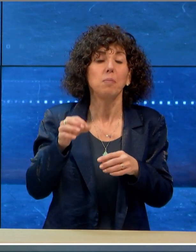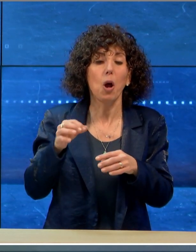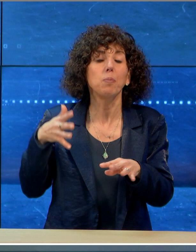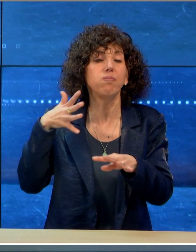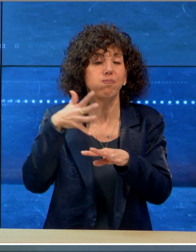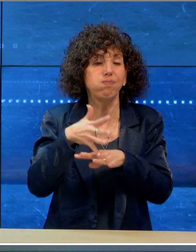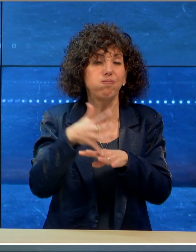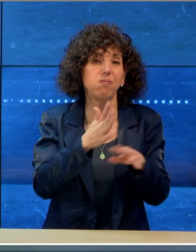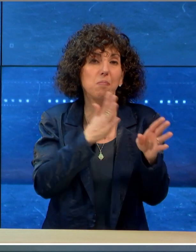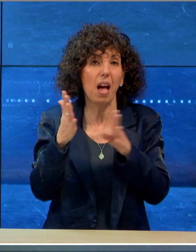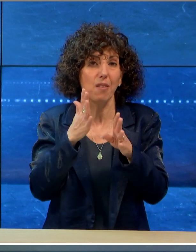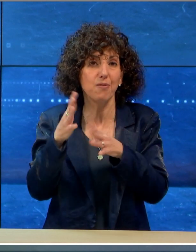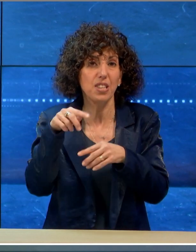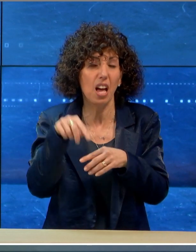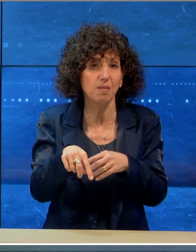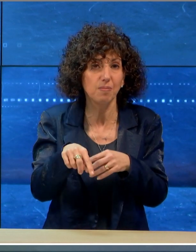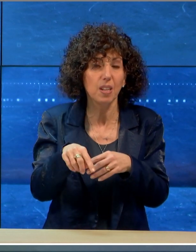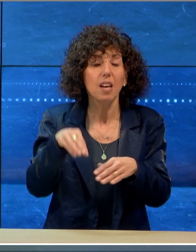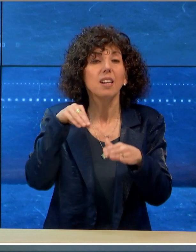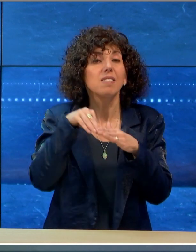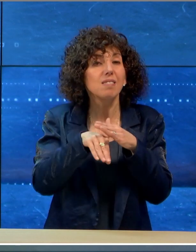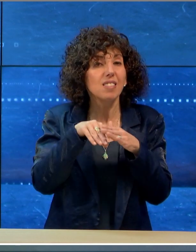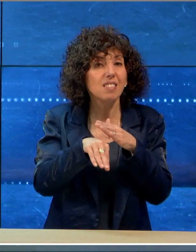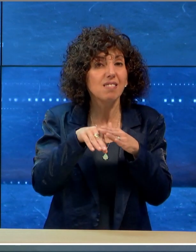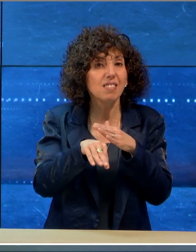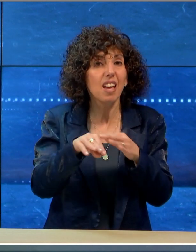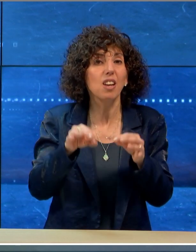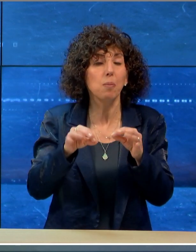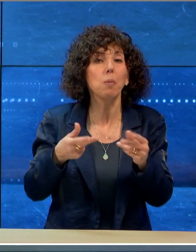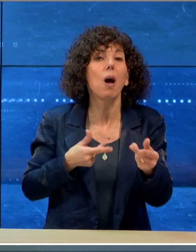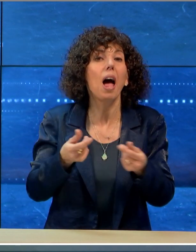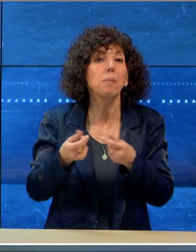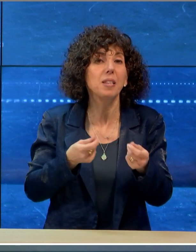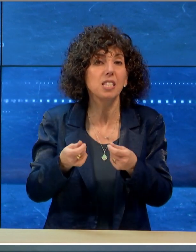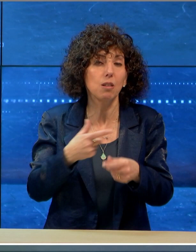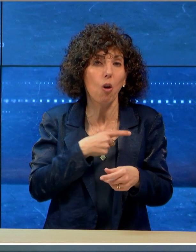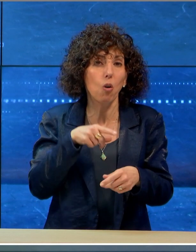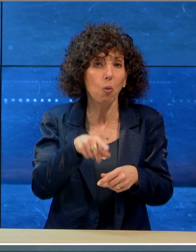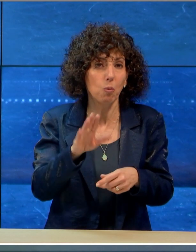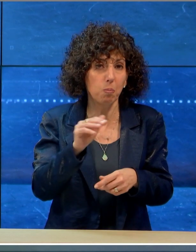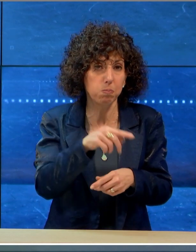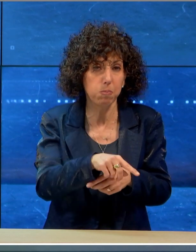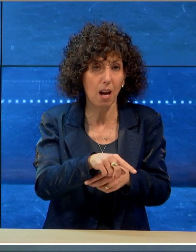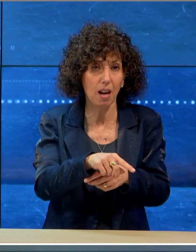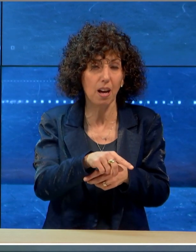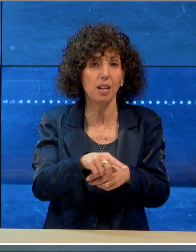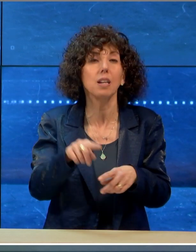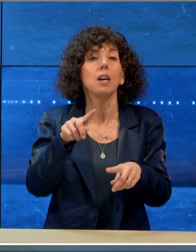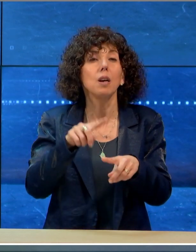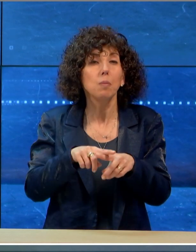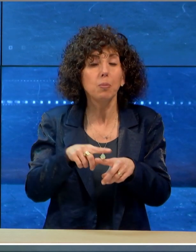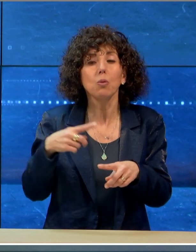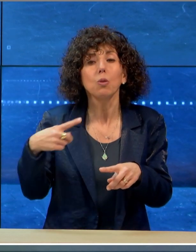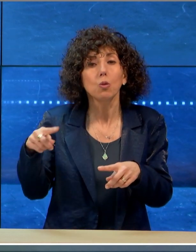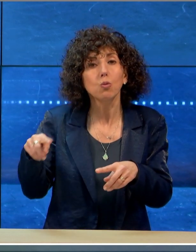infiltrazione mafiosa all'interno della amministrazione comunale di Bari e di una